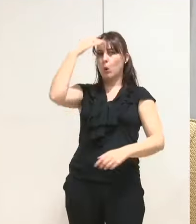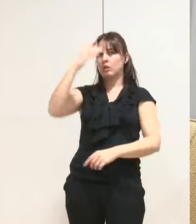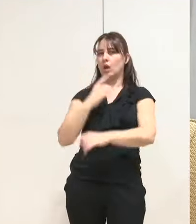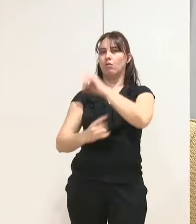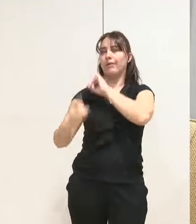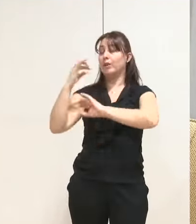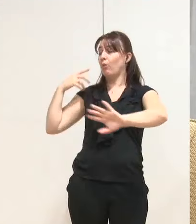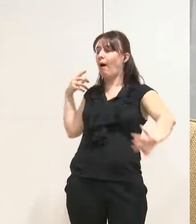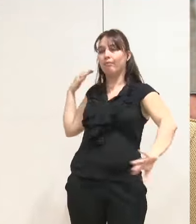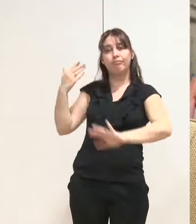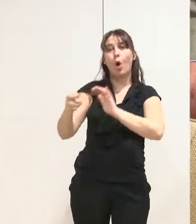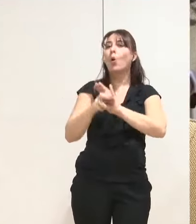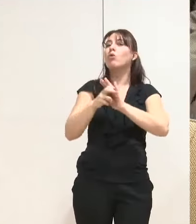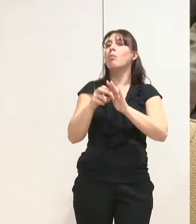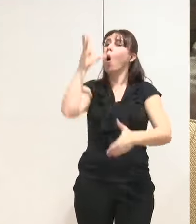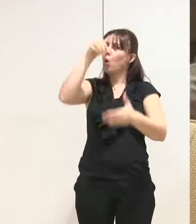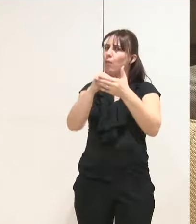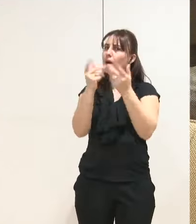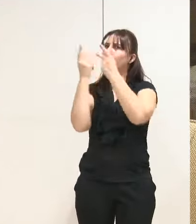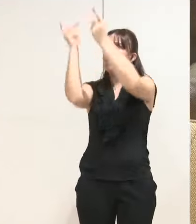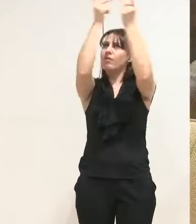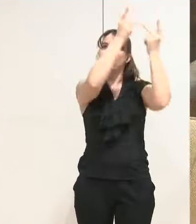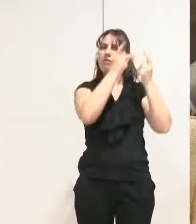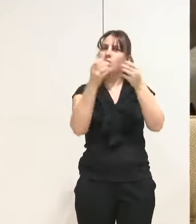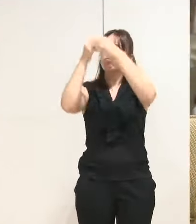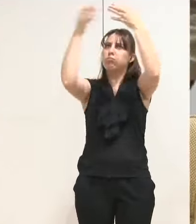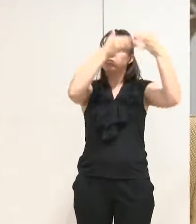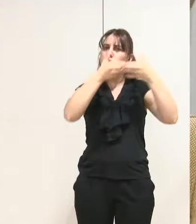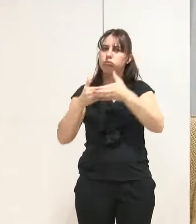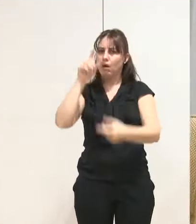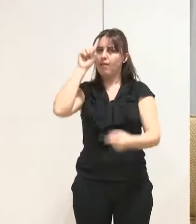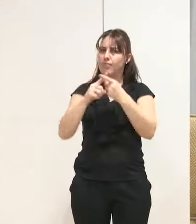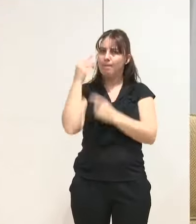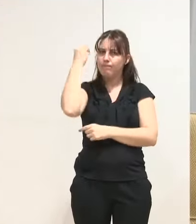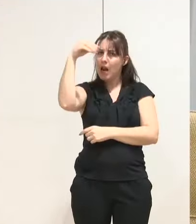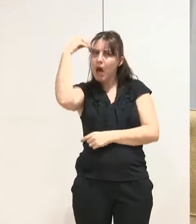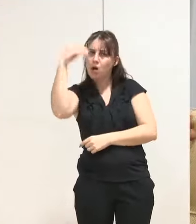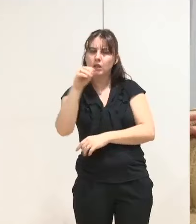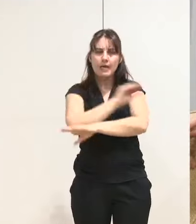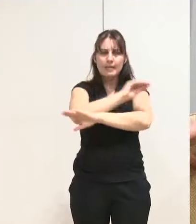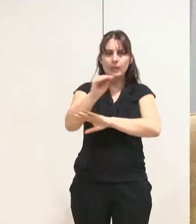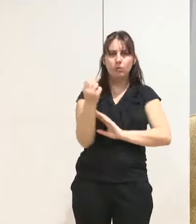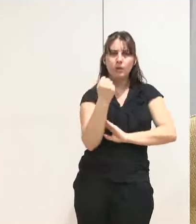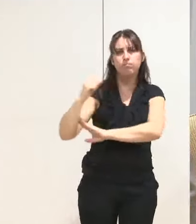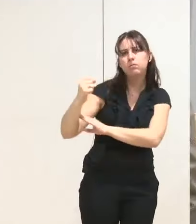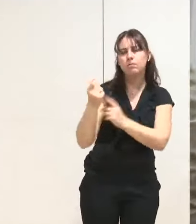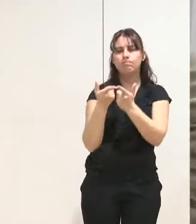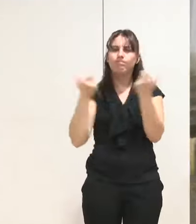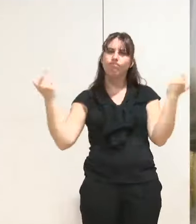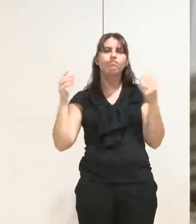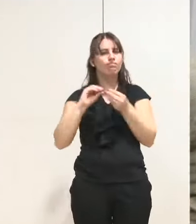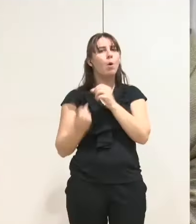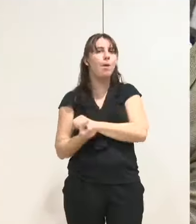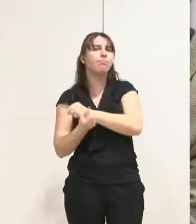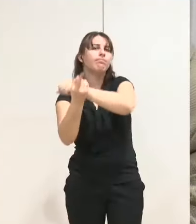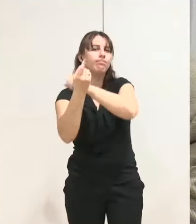toujours été une ville comme beaucoup de grandes villes de France où il y a des questions des problèmes en matière de délinquance en matière d'insécurité et d'ailleurs vous êtes pas